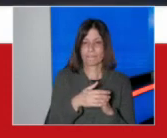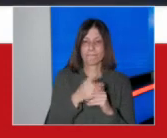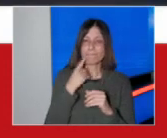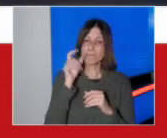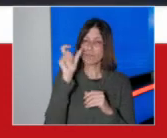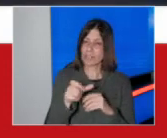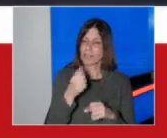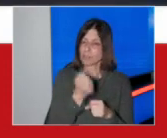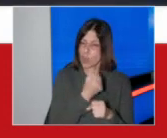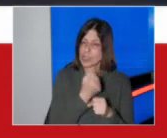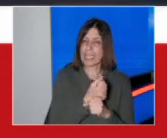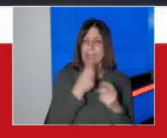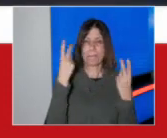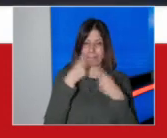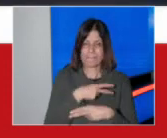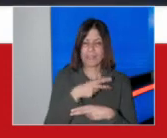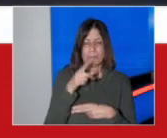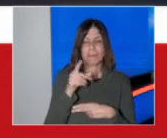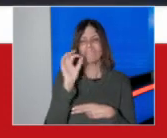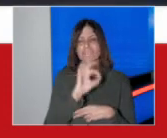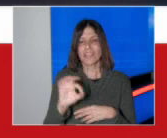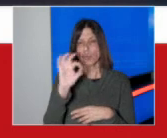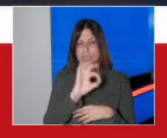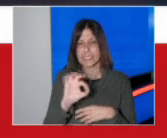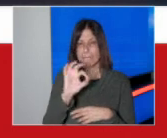כאדם שעוסק ומבין בווירוסים,